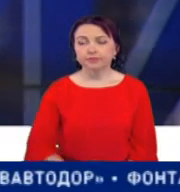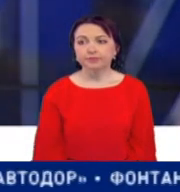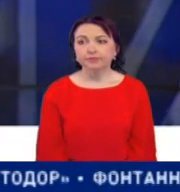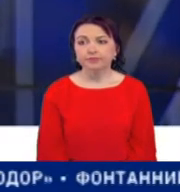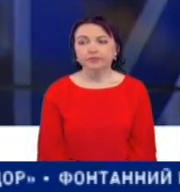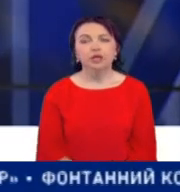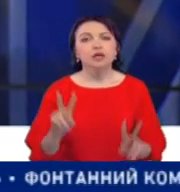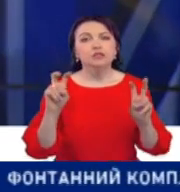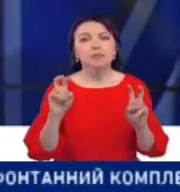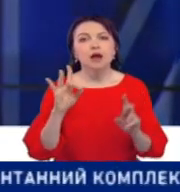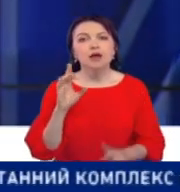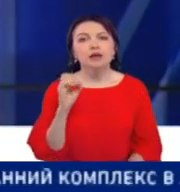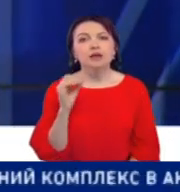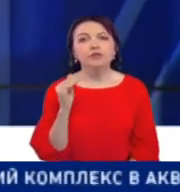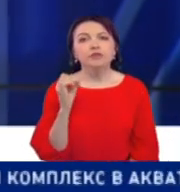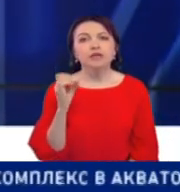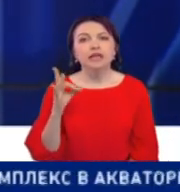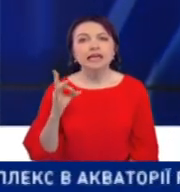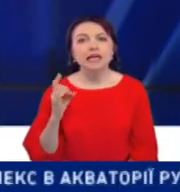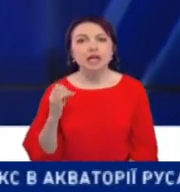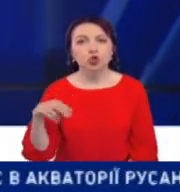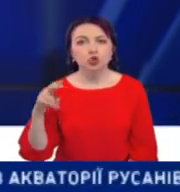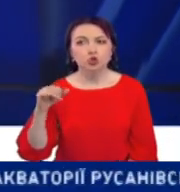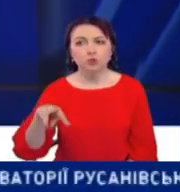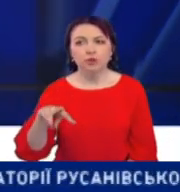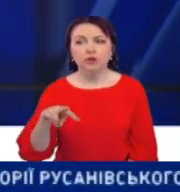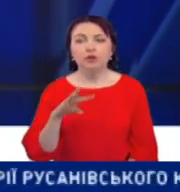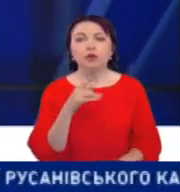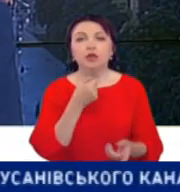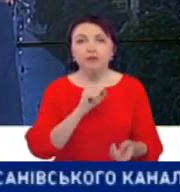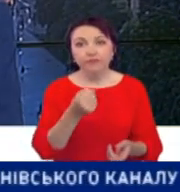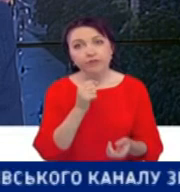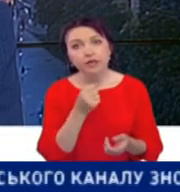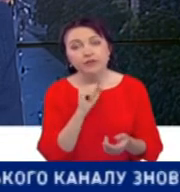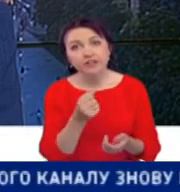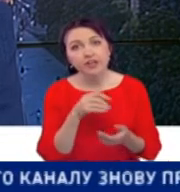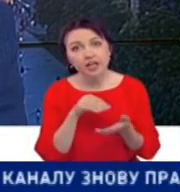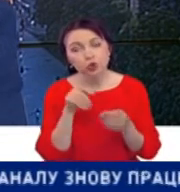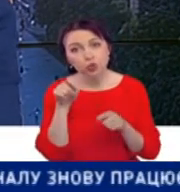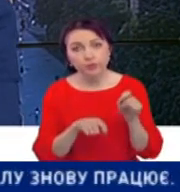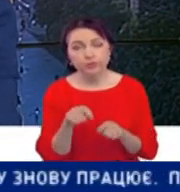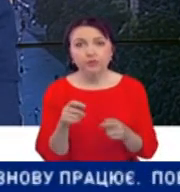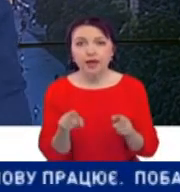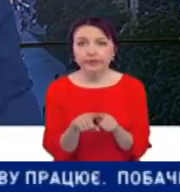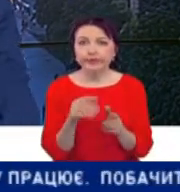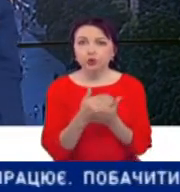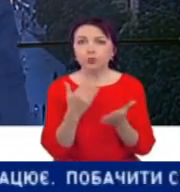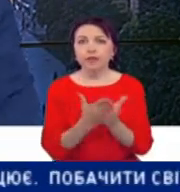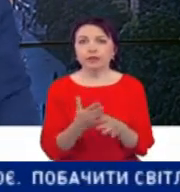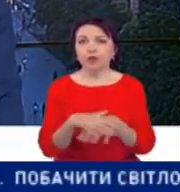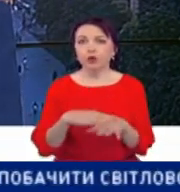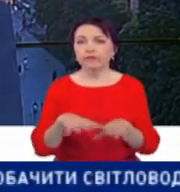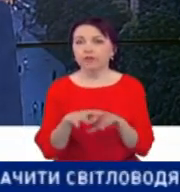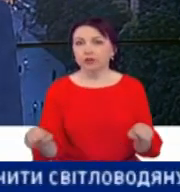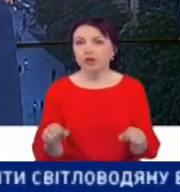було, звучало така от посил такий від нашого глядача. Все ж таки, як інструмент, да, народовладдя, висловлення